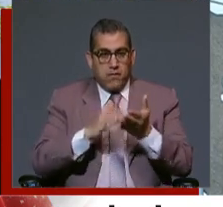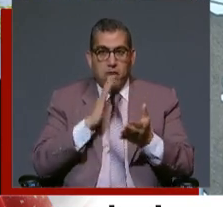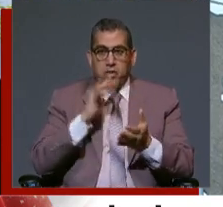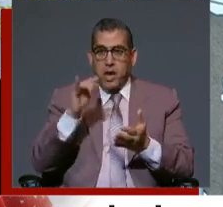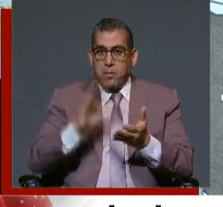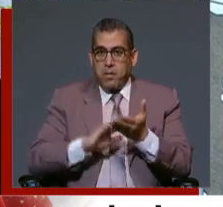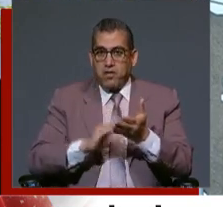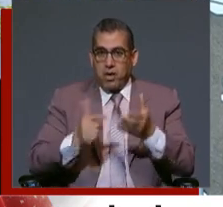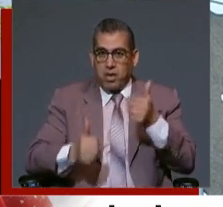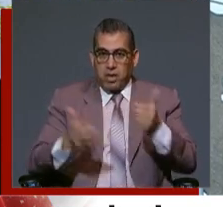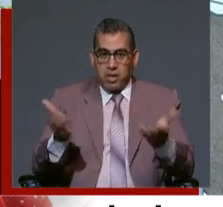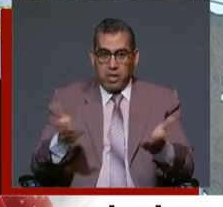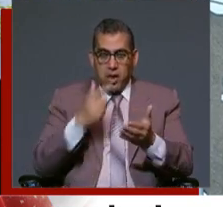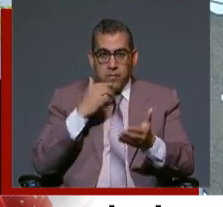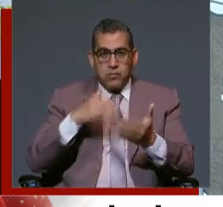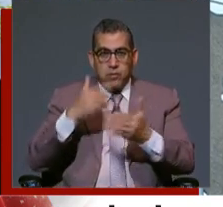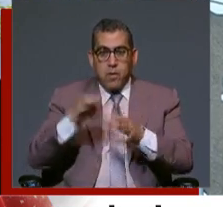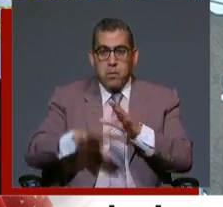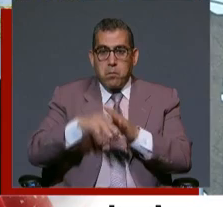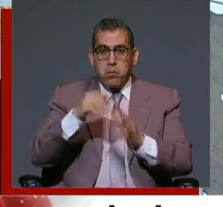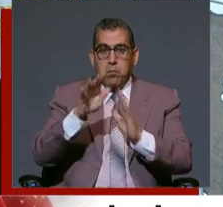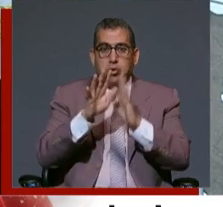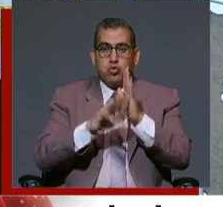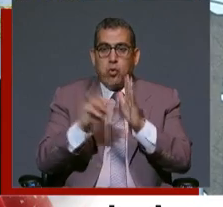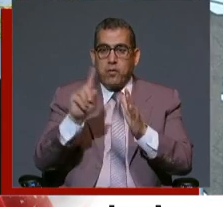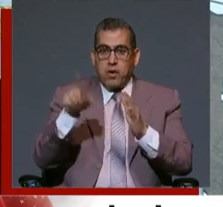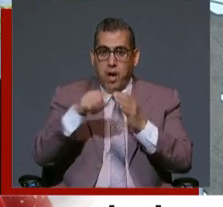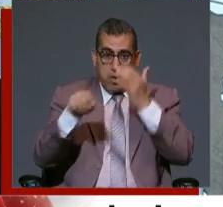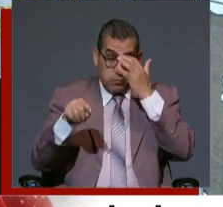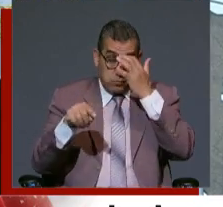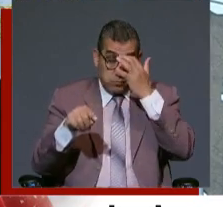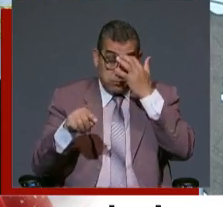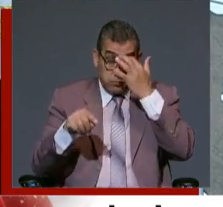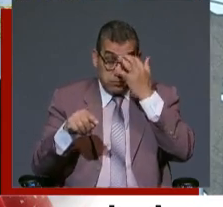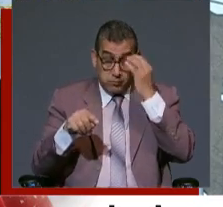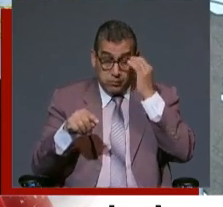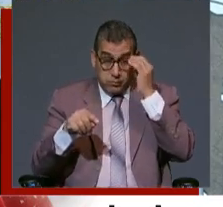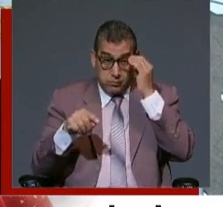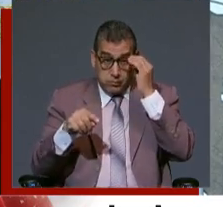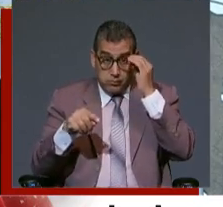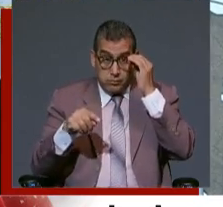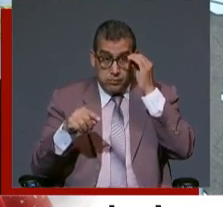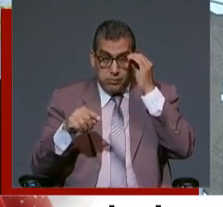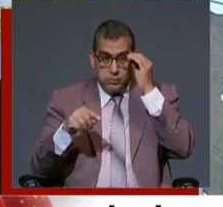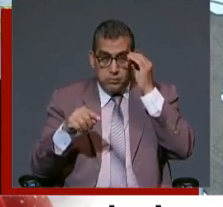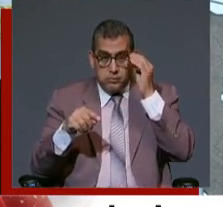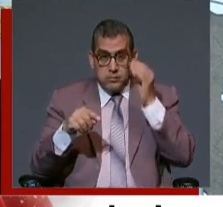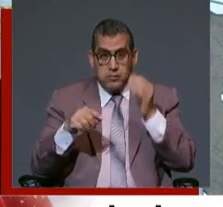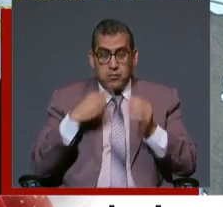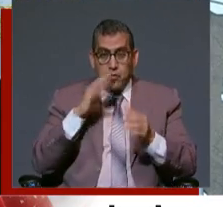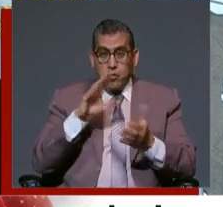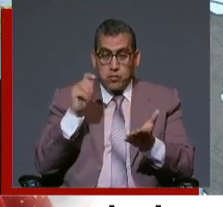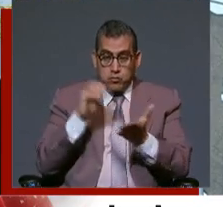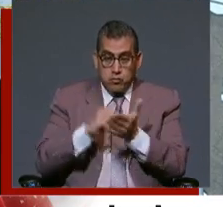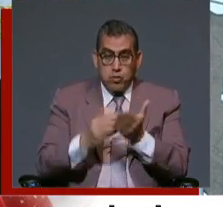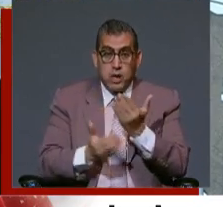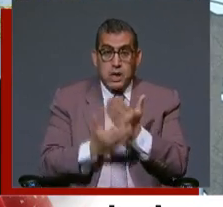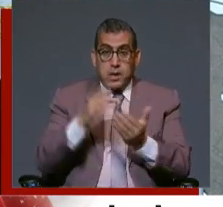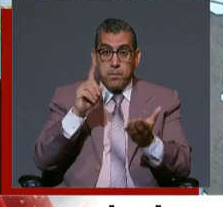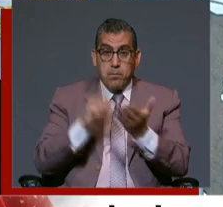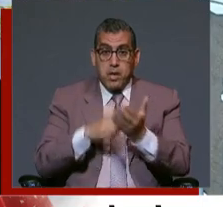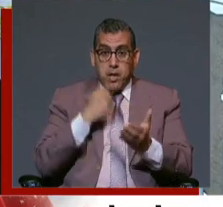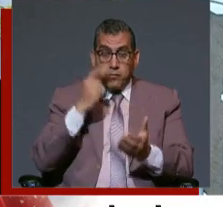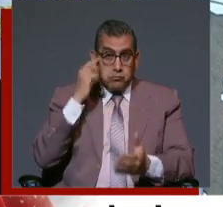وتدفقات مالية غير مشروعة وما إلى ذلك. فبدون بداية حاسمة لعصر جديد من الحكم